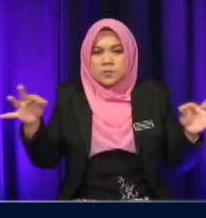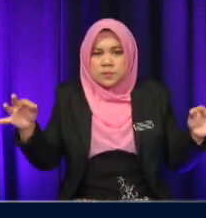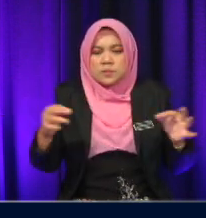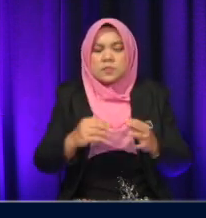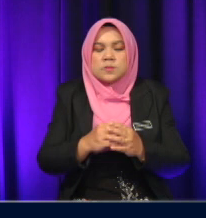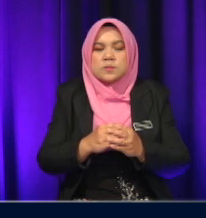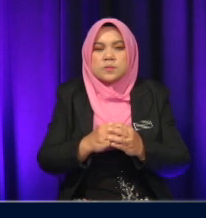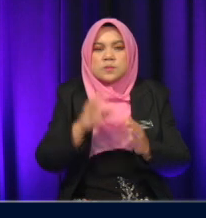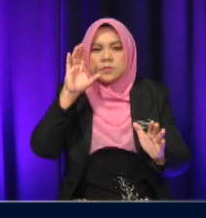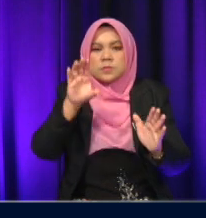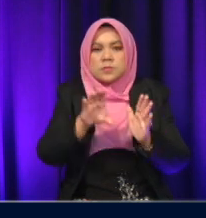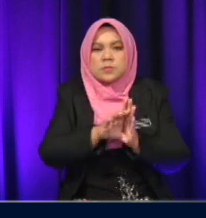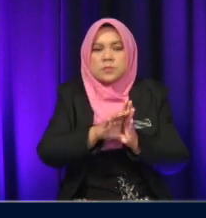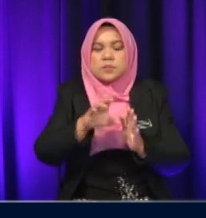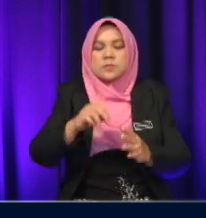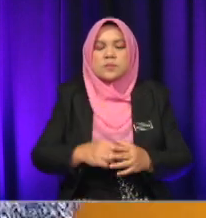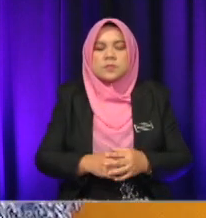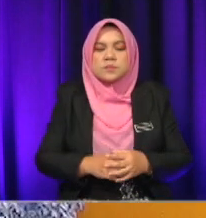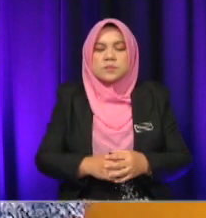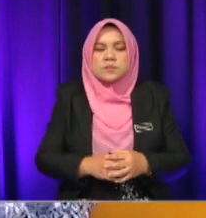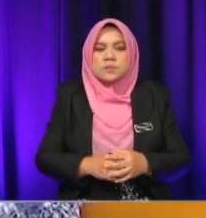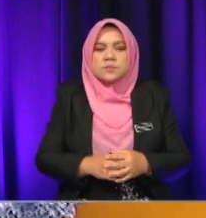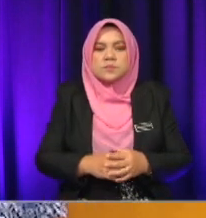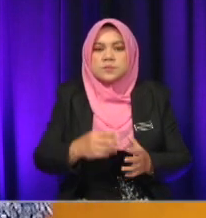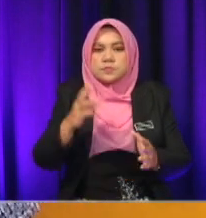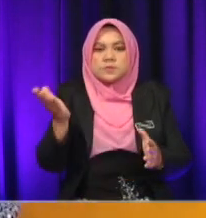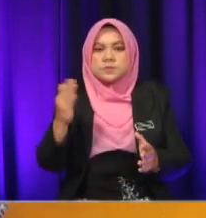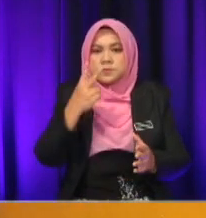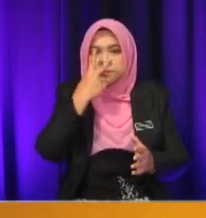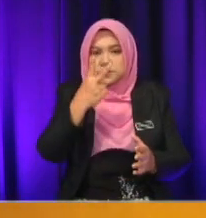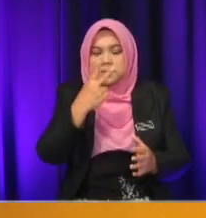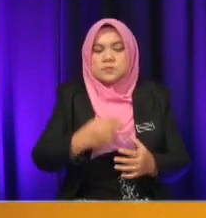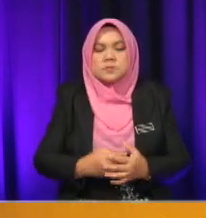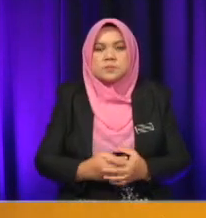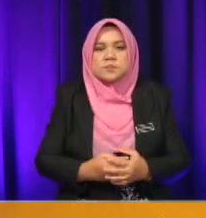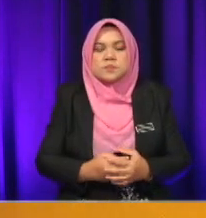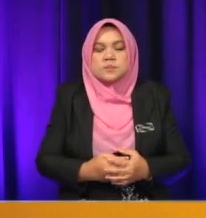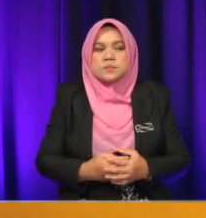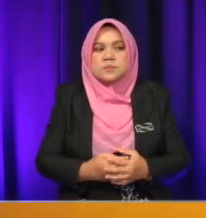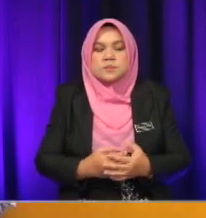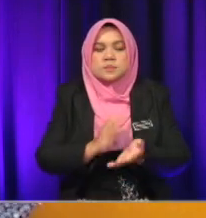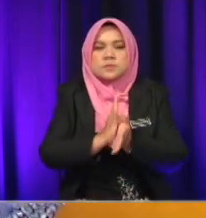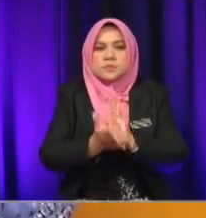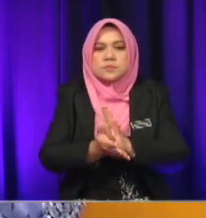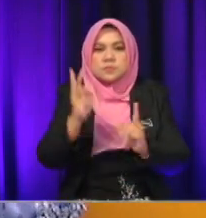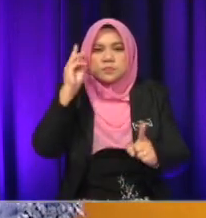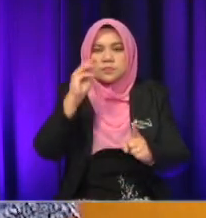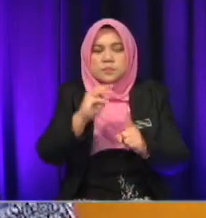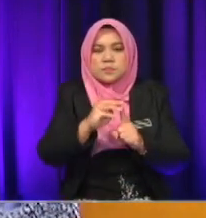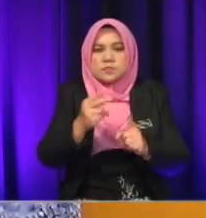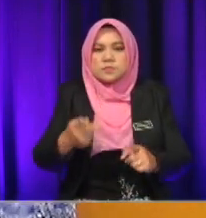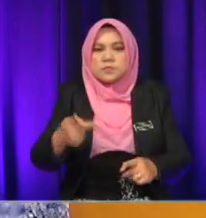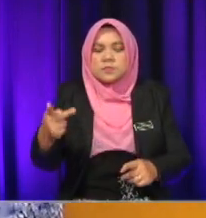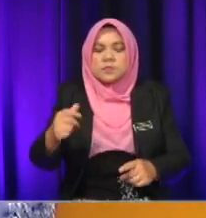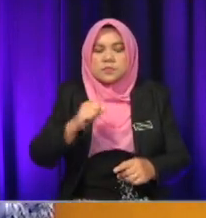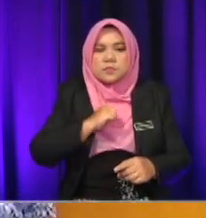terakhir sekali, gambar pegun. Gambar pegun. Mari kita lihat. Okey. Okey, jadi dalam matlamat produk tu